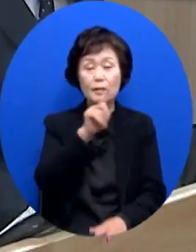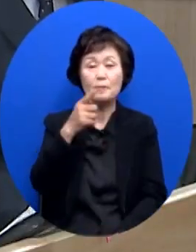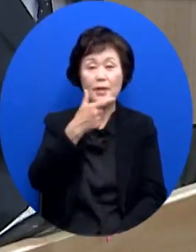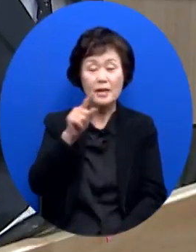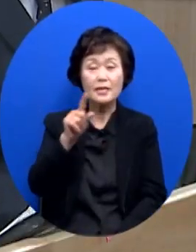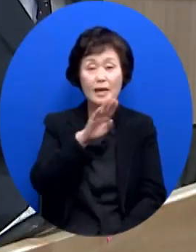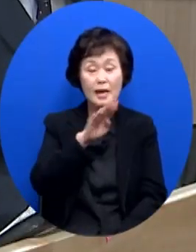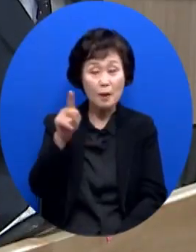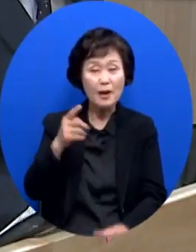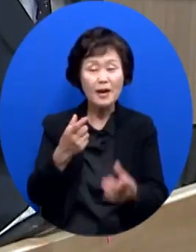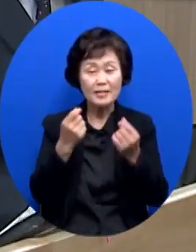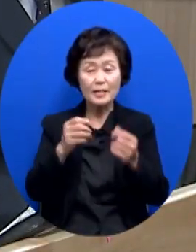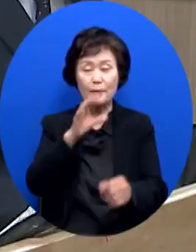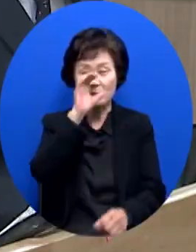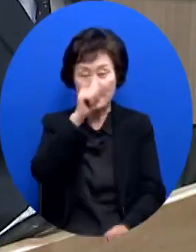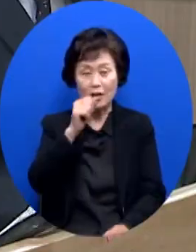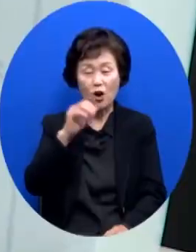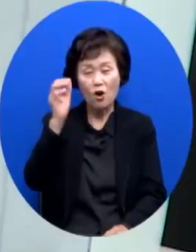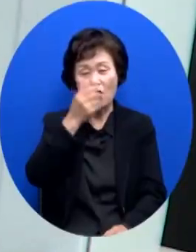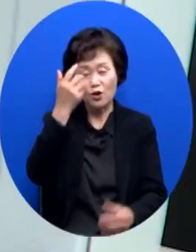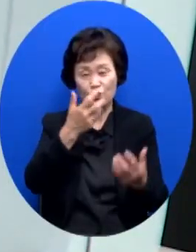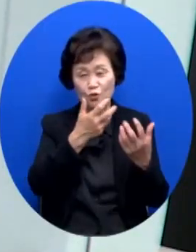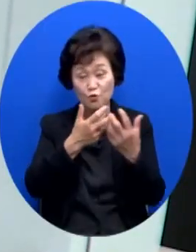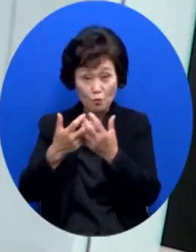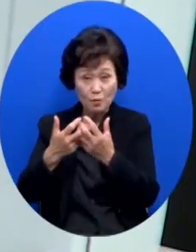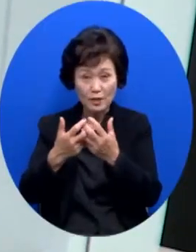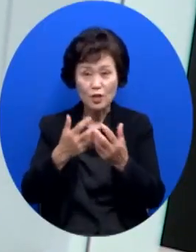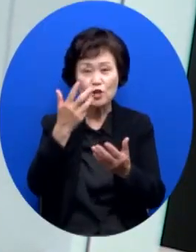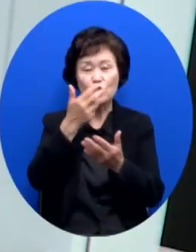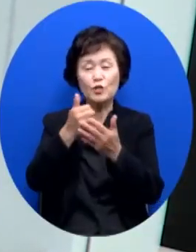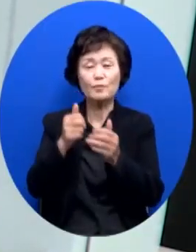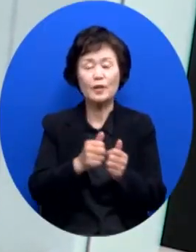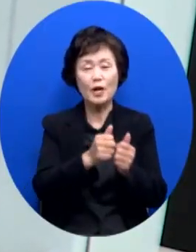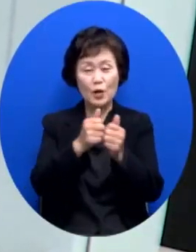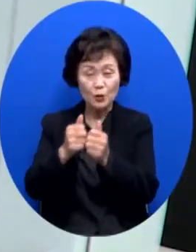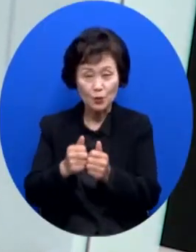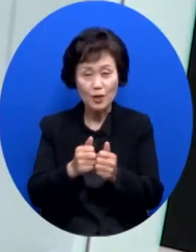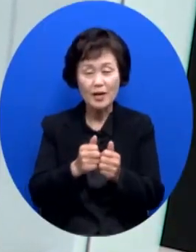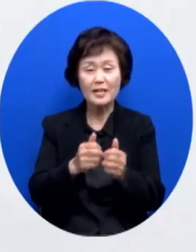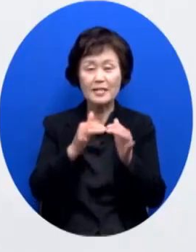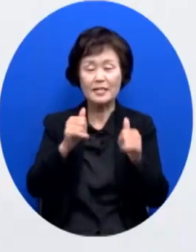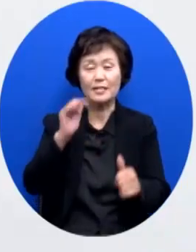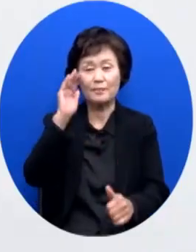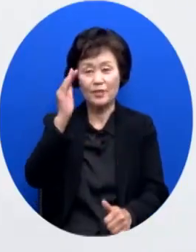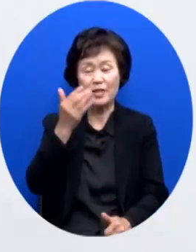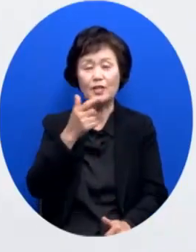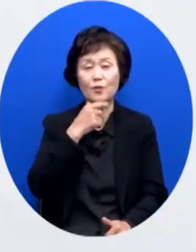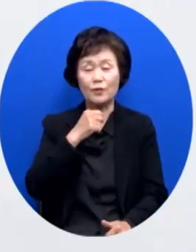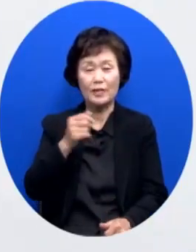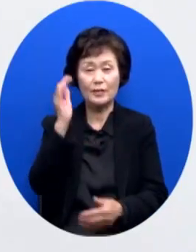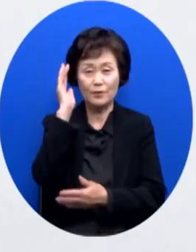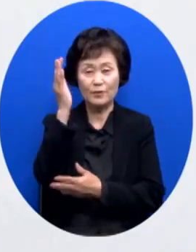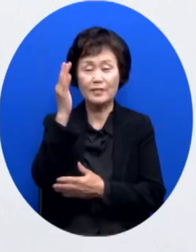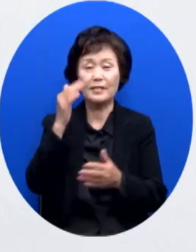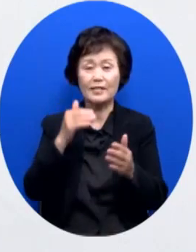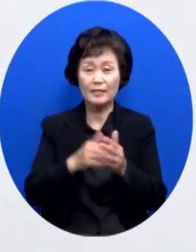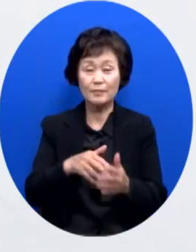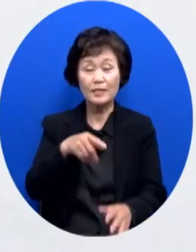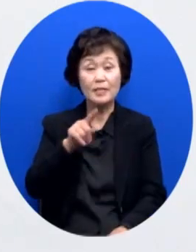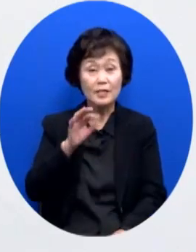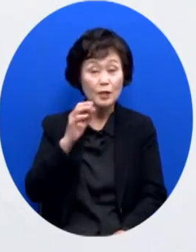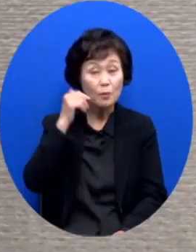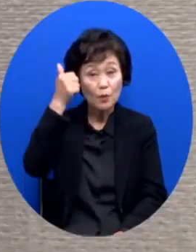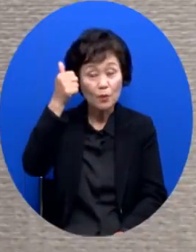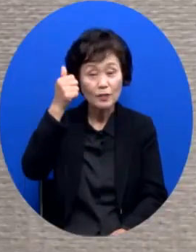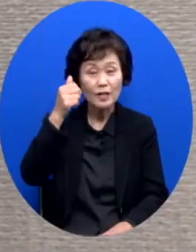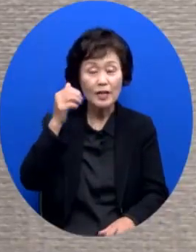성령과 믿음이 충만하여 주님과 동행하는 목사님과 임직자들이 되길 바란다고 말했습니다. 이어 상업교회 정영수 목사의